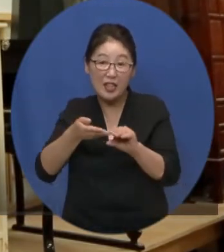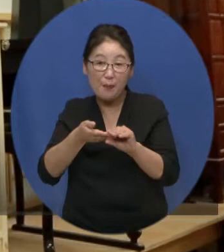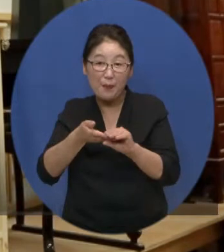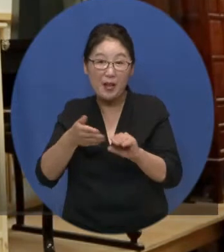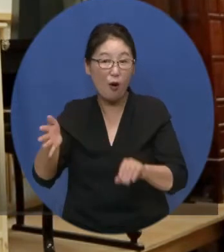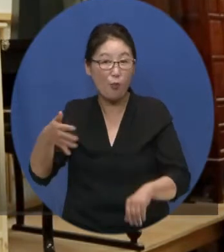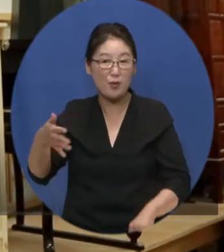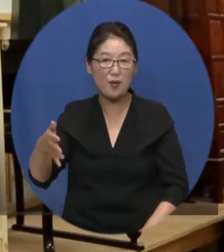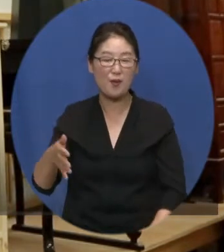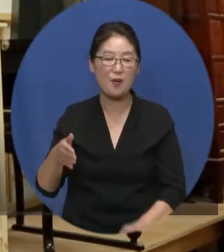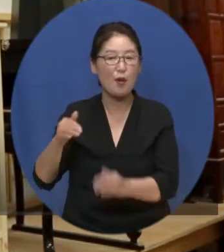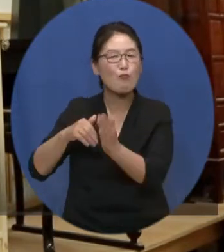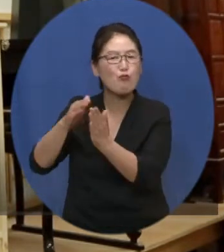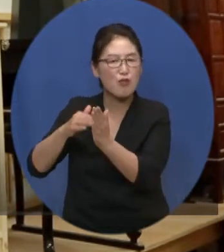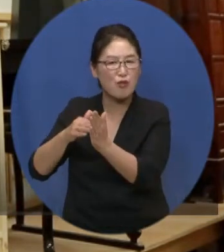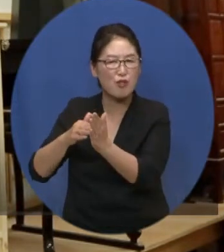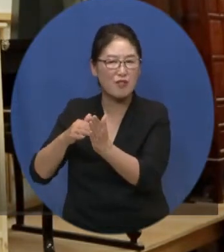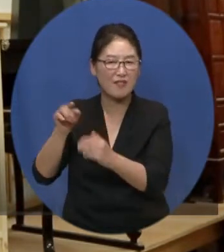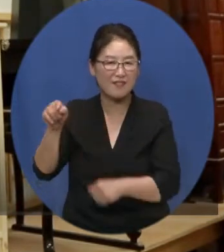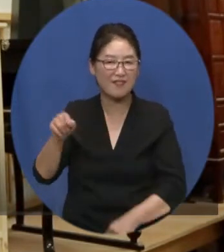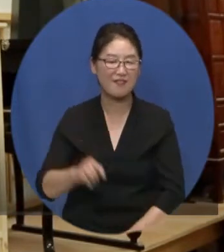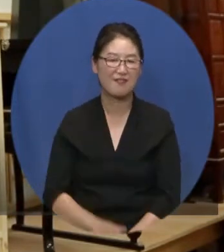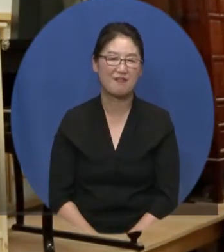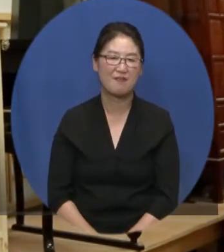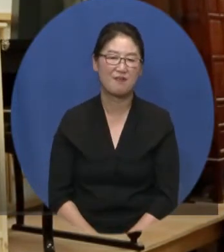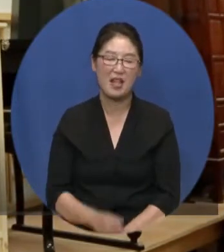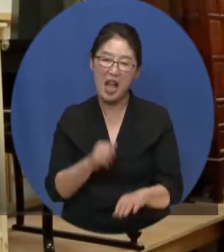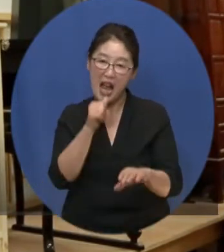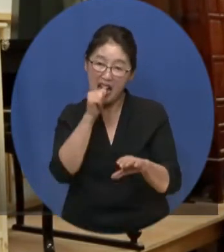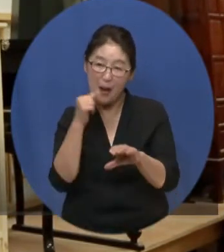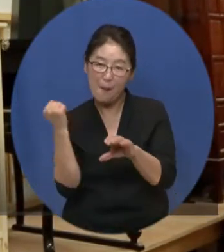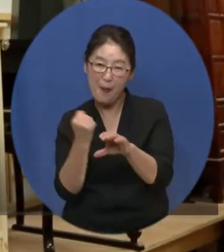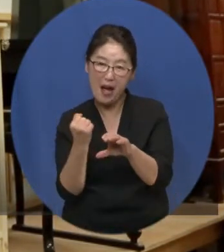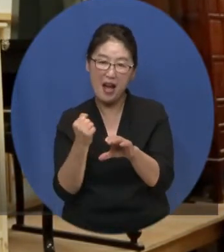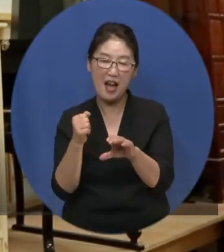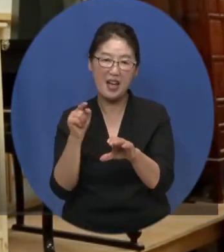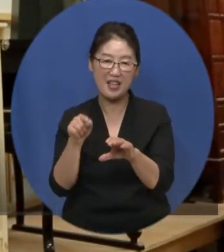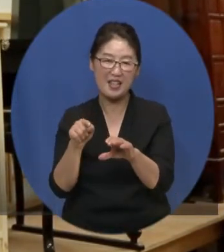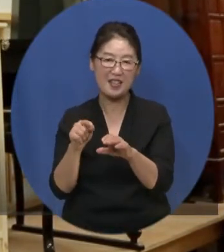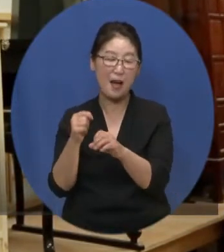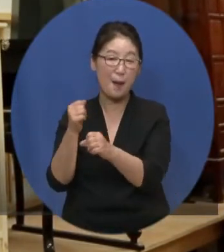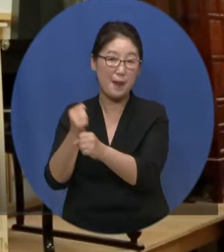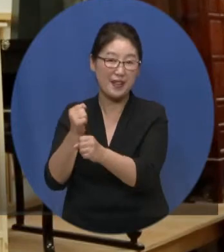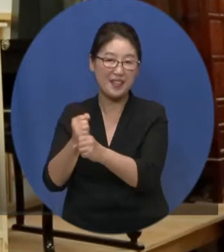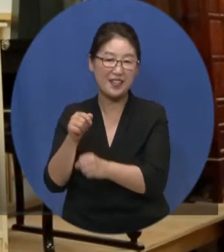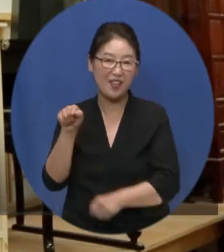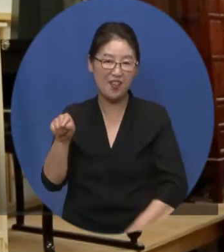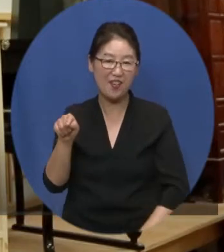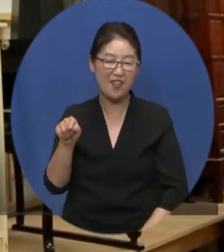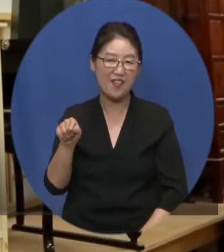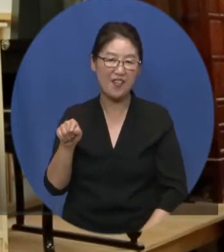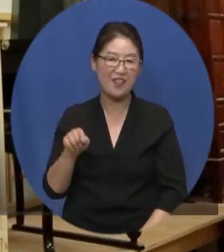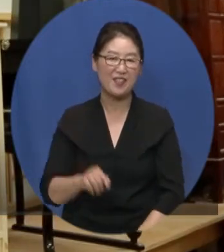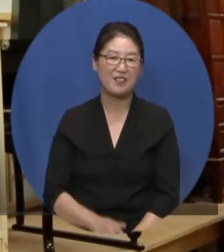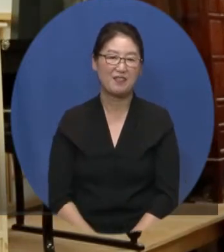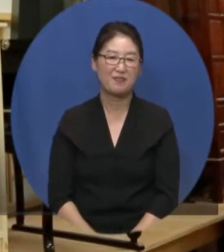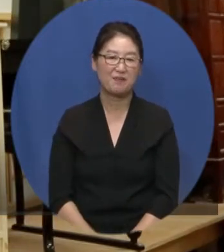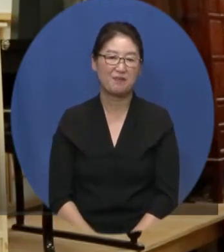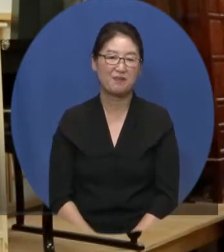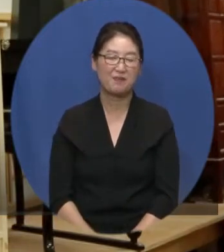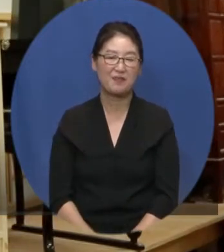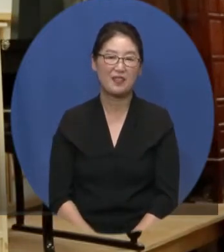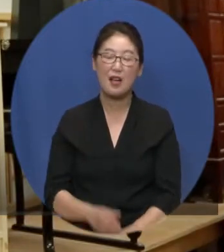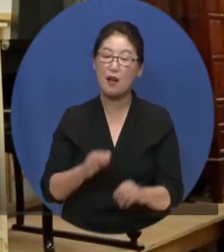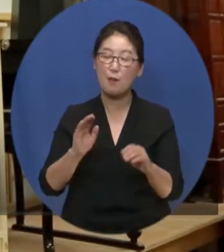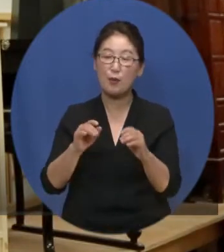붙이고 여기에 피스 쳐서 가능하고 지금 선생님들이 집에서